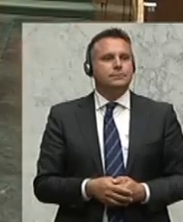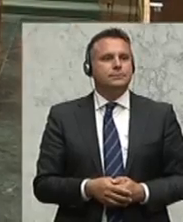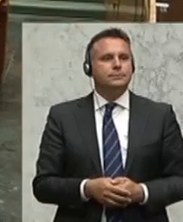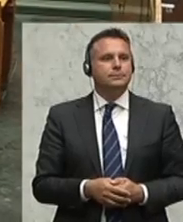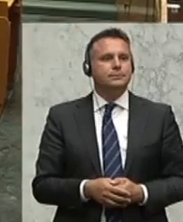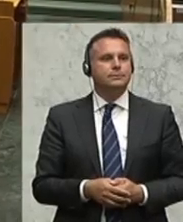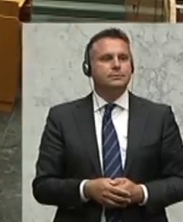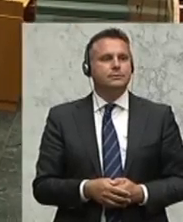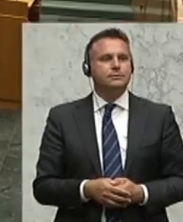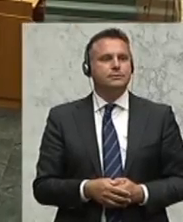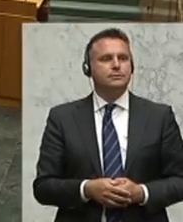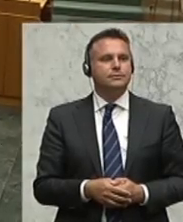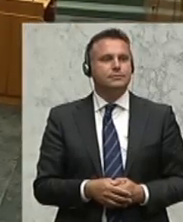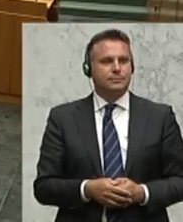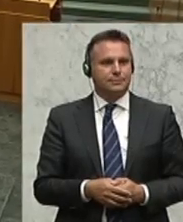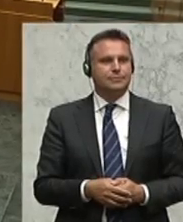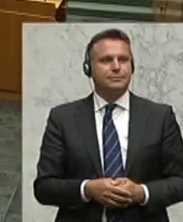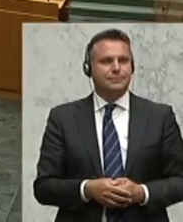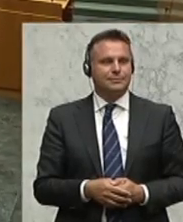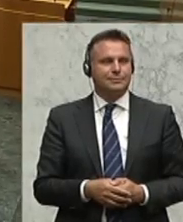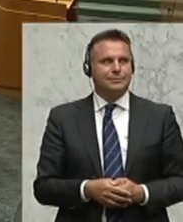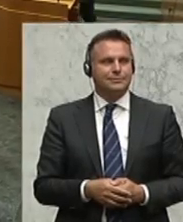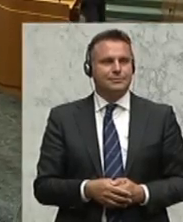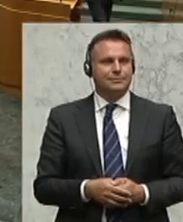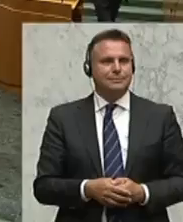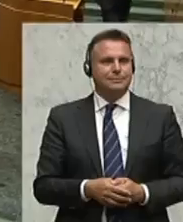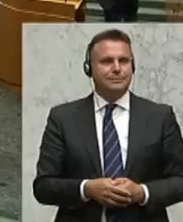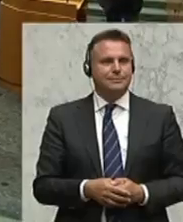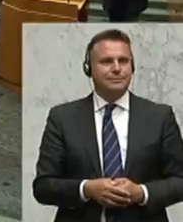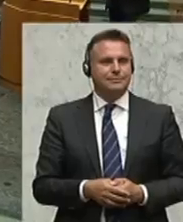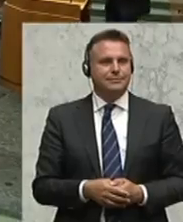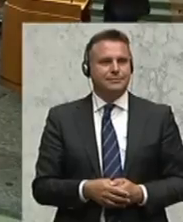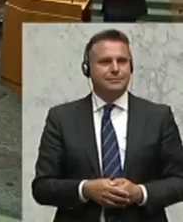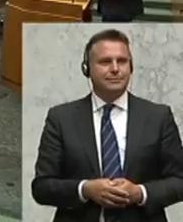Nächster gemeldeter Redner ist Gerhard Schmid. Er ist fraktionslos.